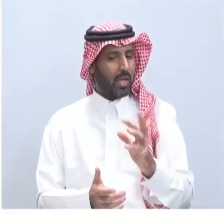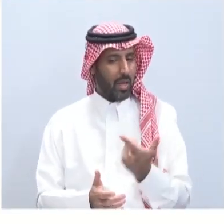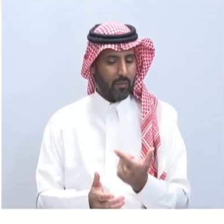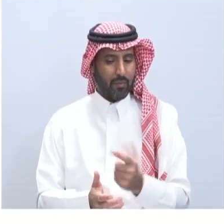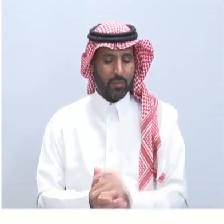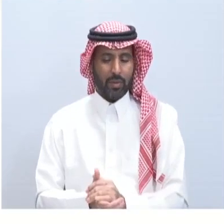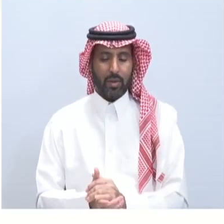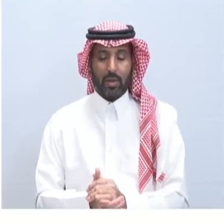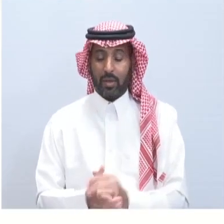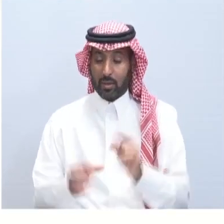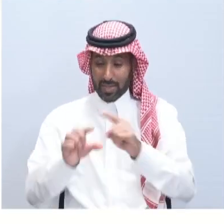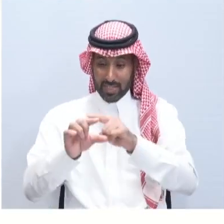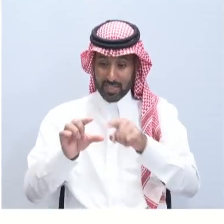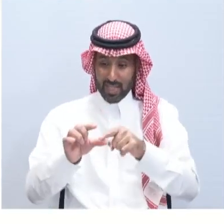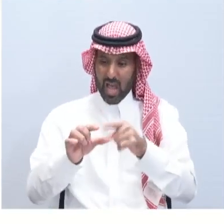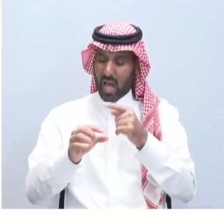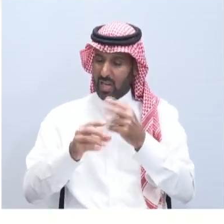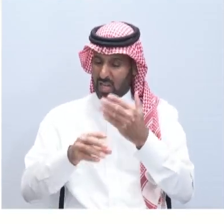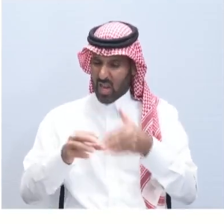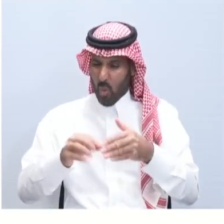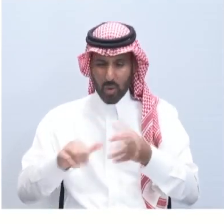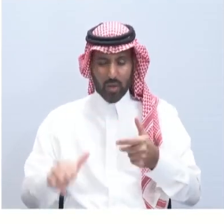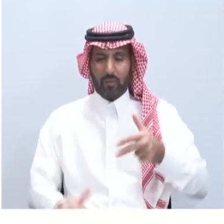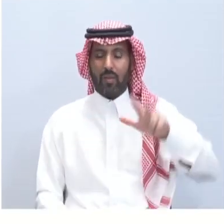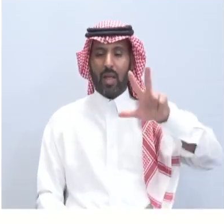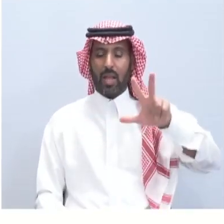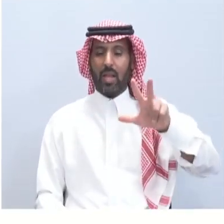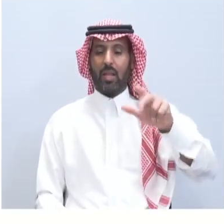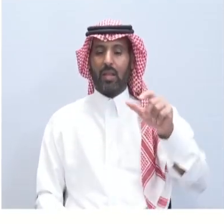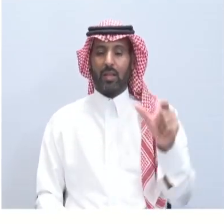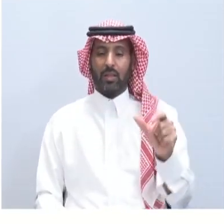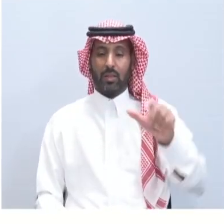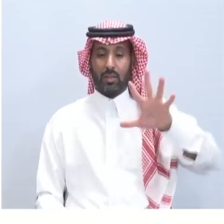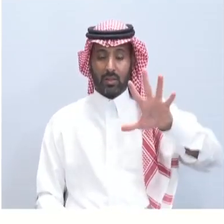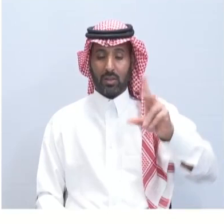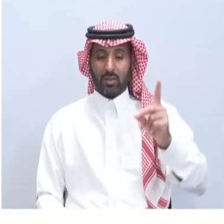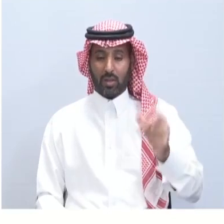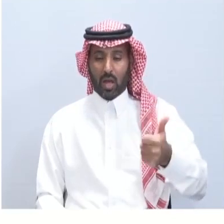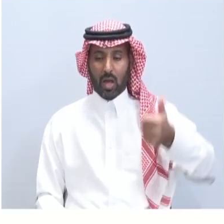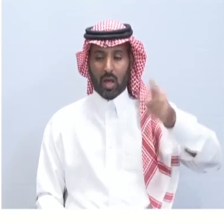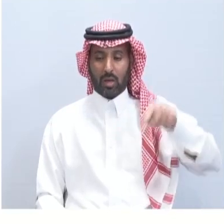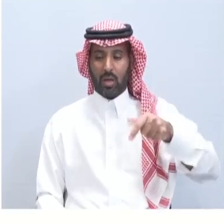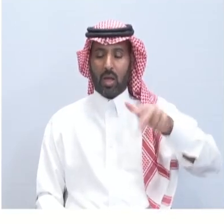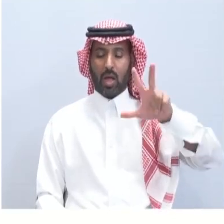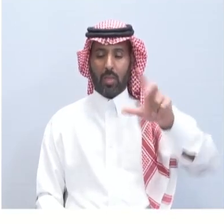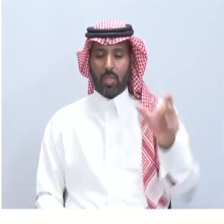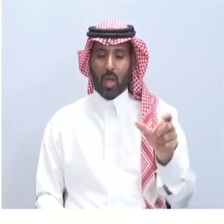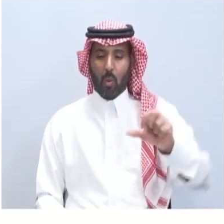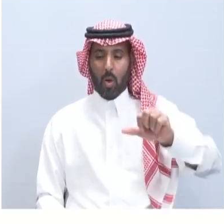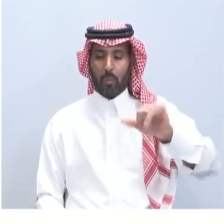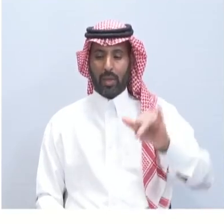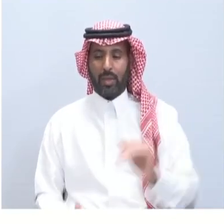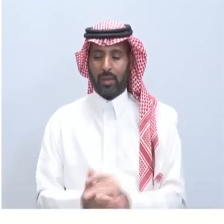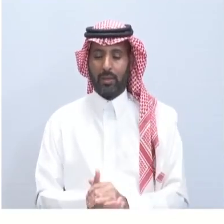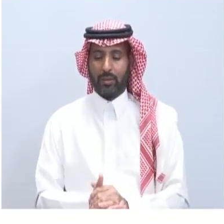يتم الانشطار النووي ما الطاقه النوويه الطاقه النوويه